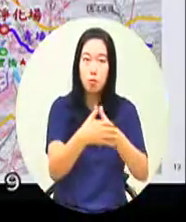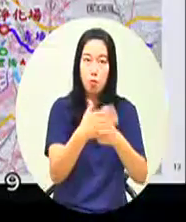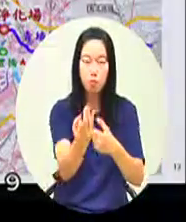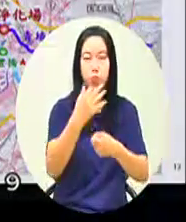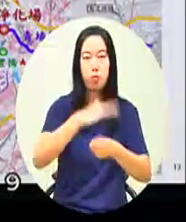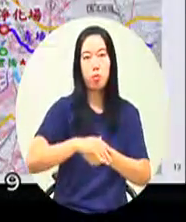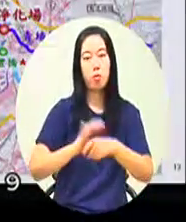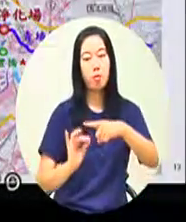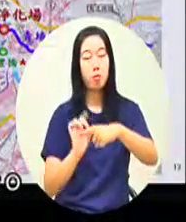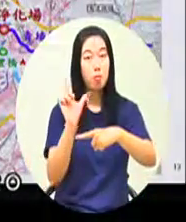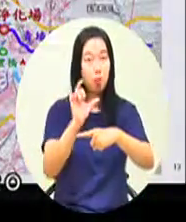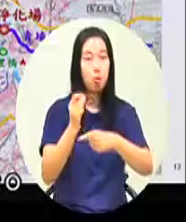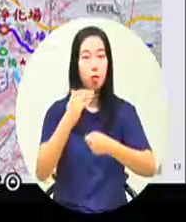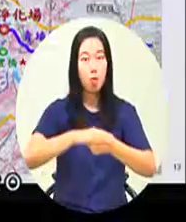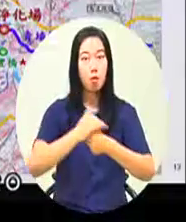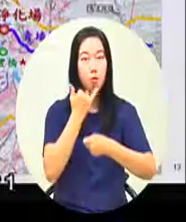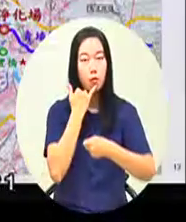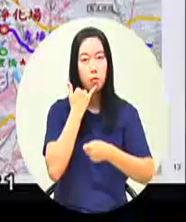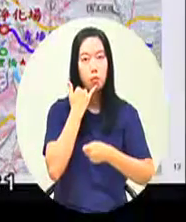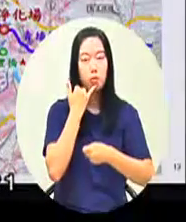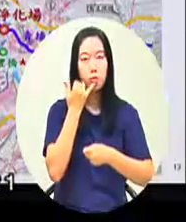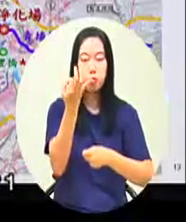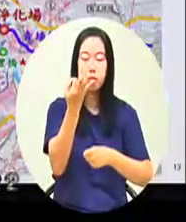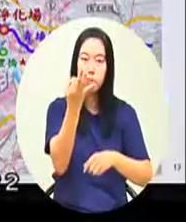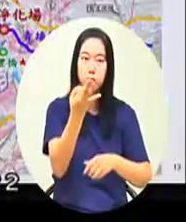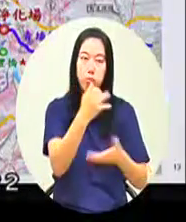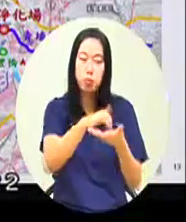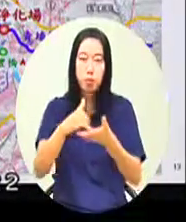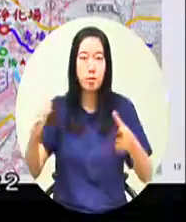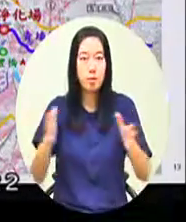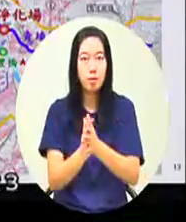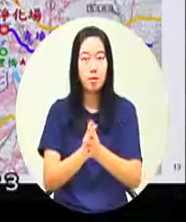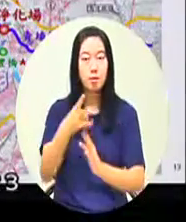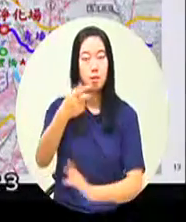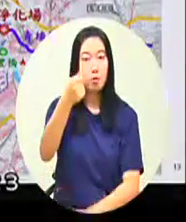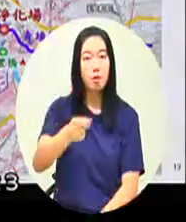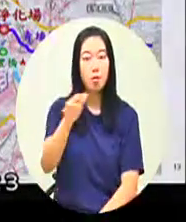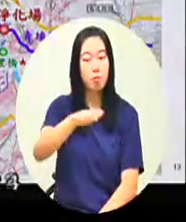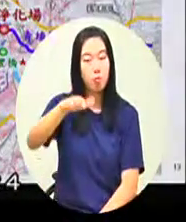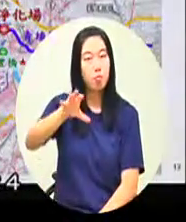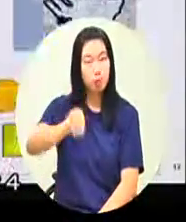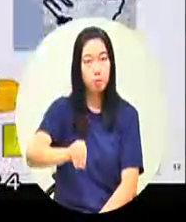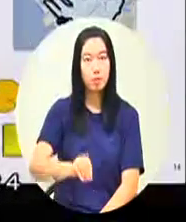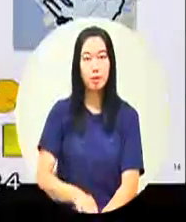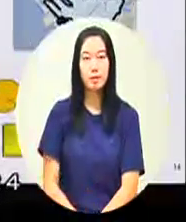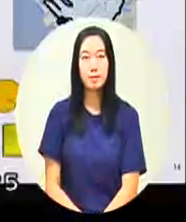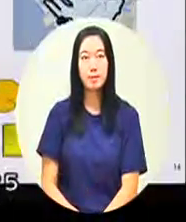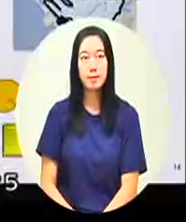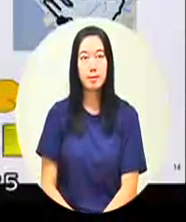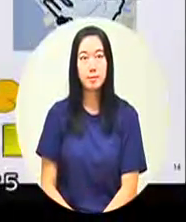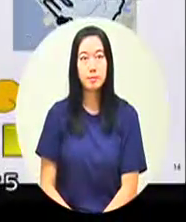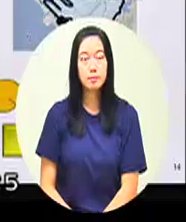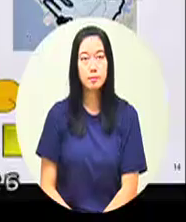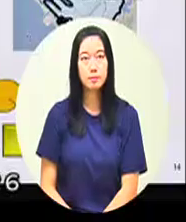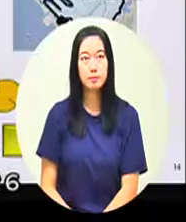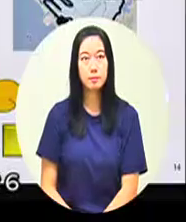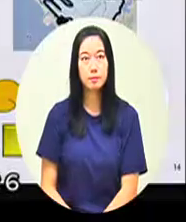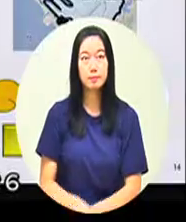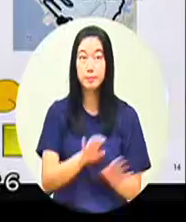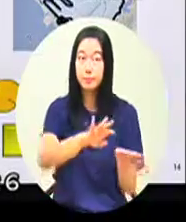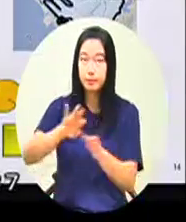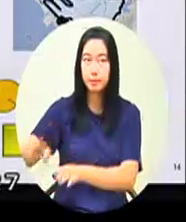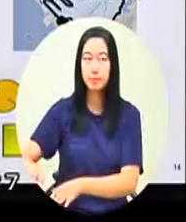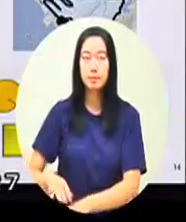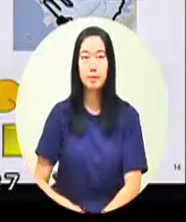60%的经费，那整个经费估列是大约目前估算是2.5亿。下一页。那另外我们